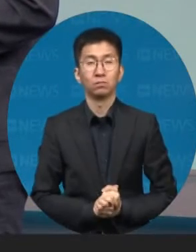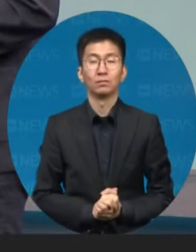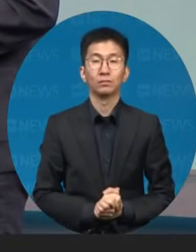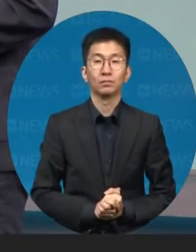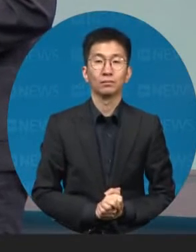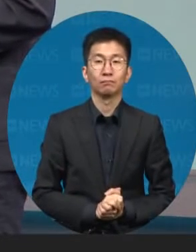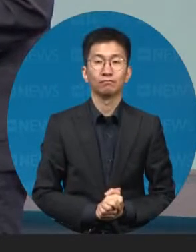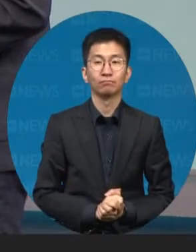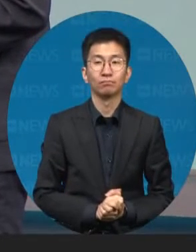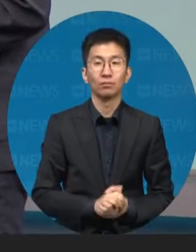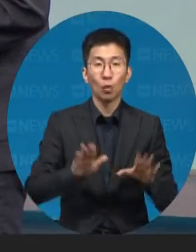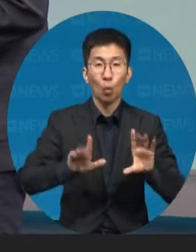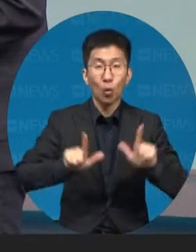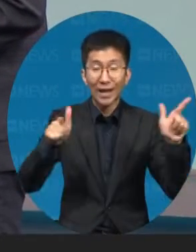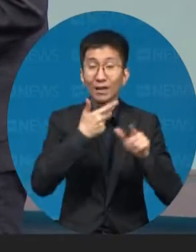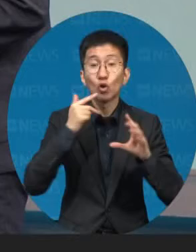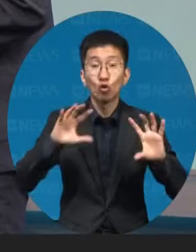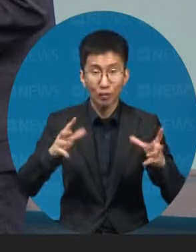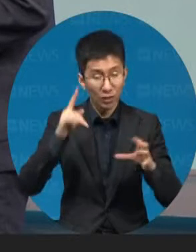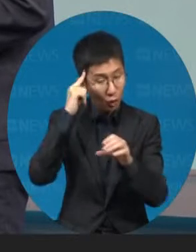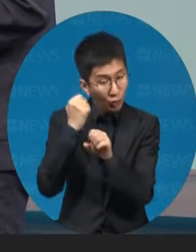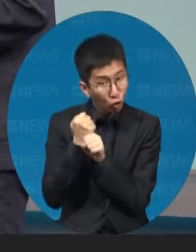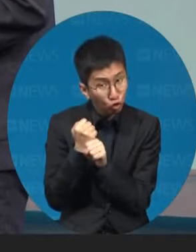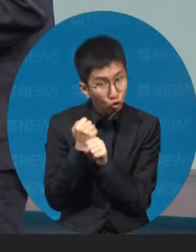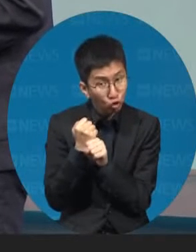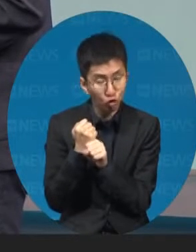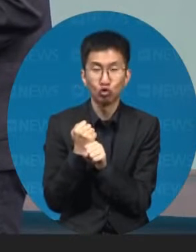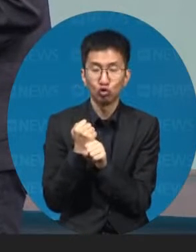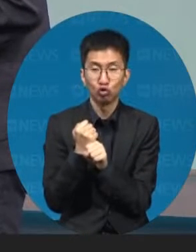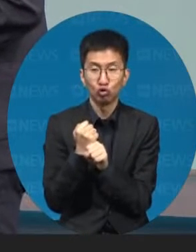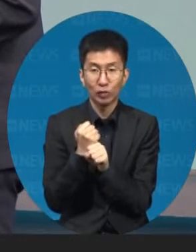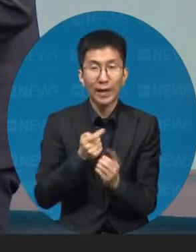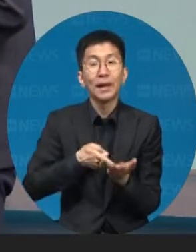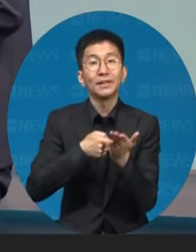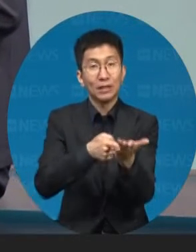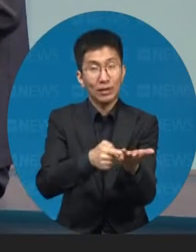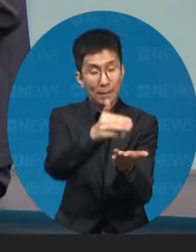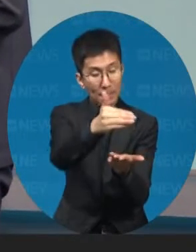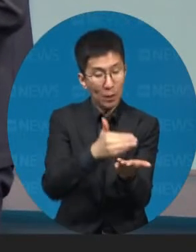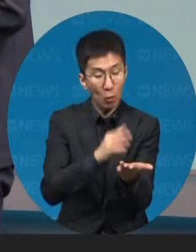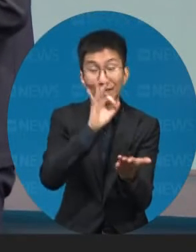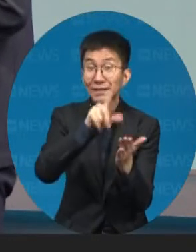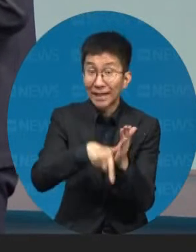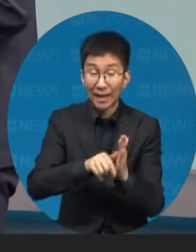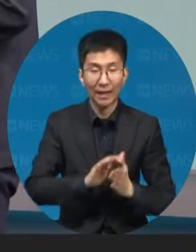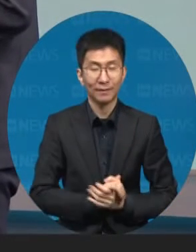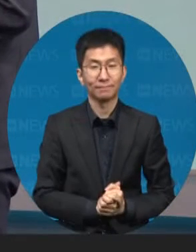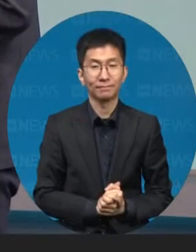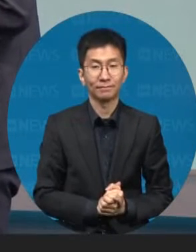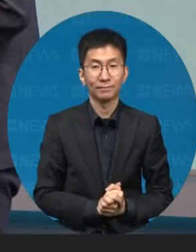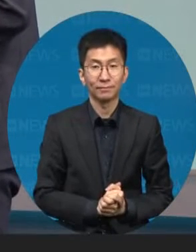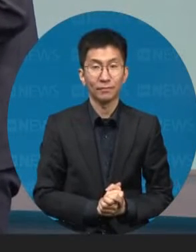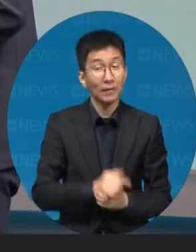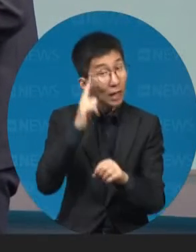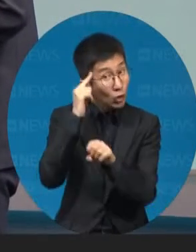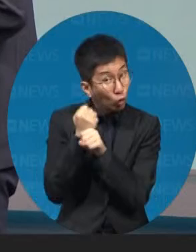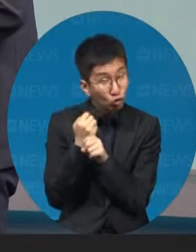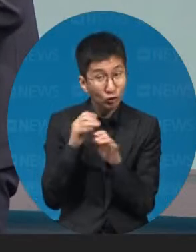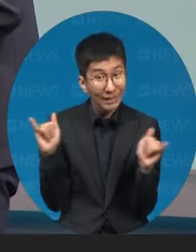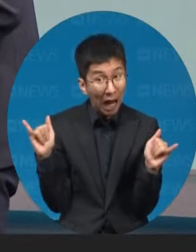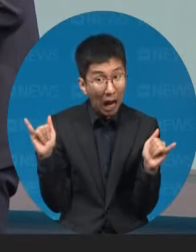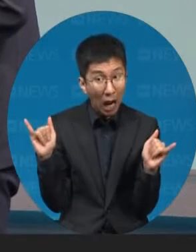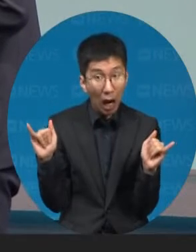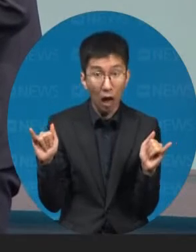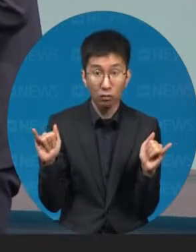이 올해 영국의 영구성 프레임워크의 제출된 연구 물들이 살펴봤더니 예 2 패널들의 다양성이